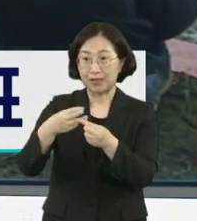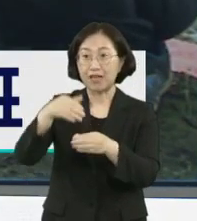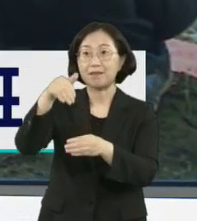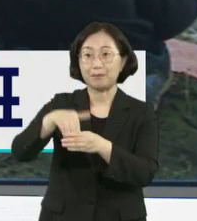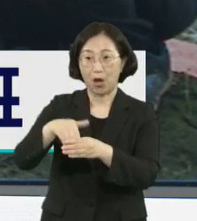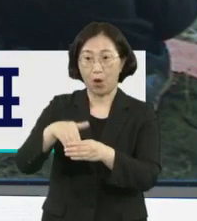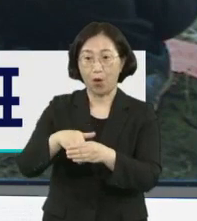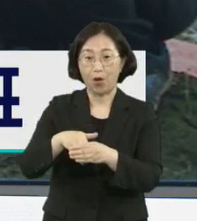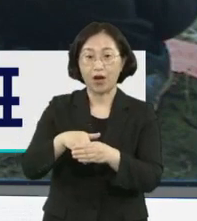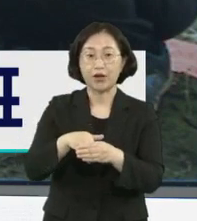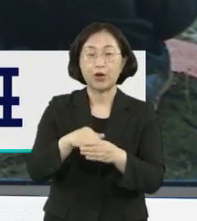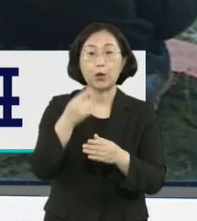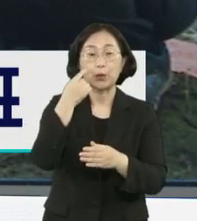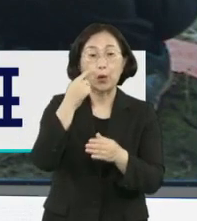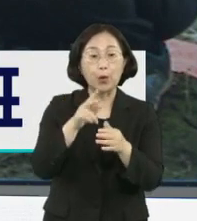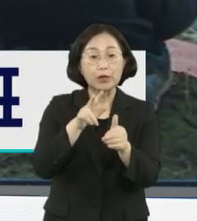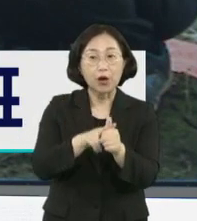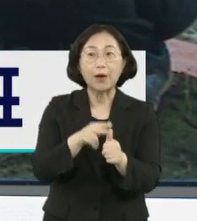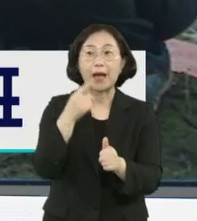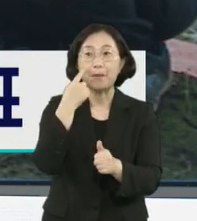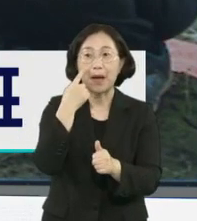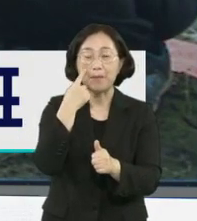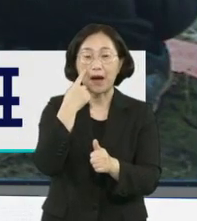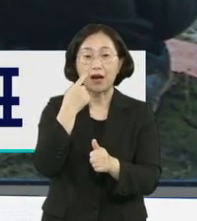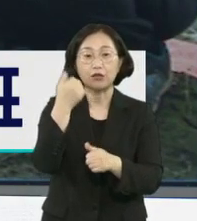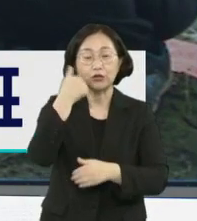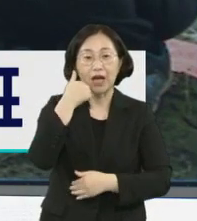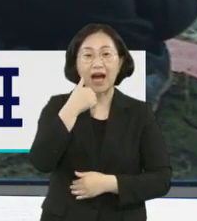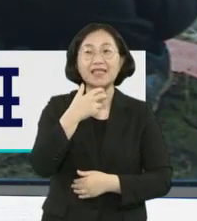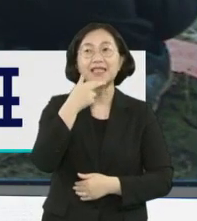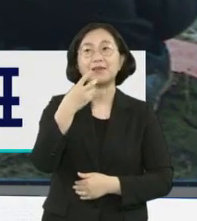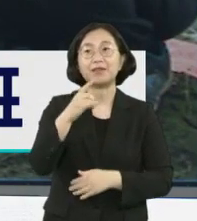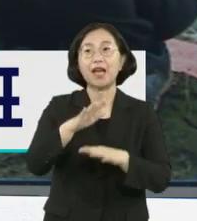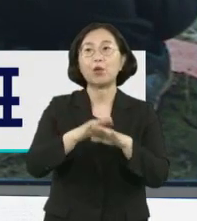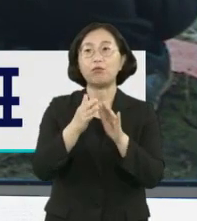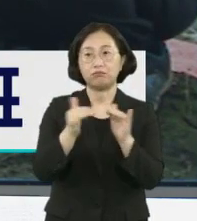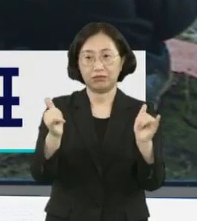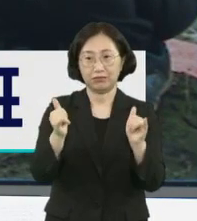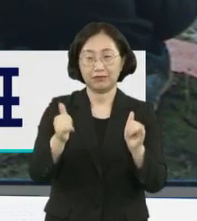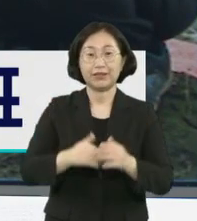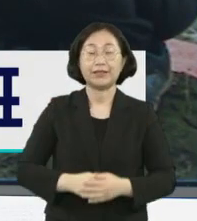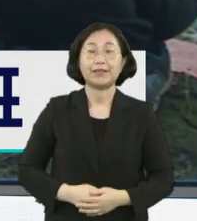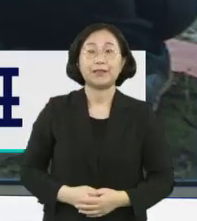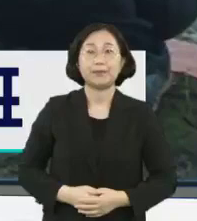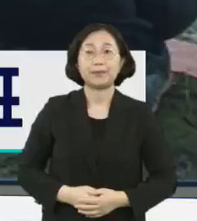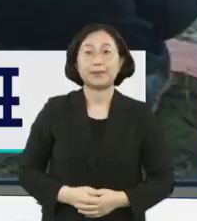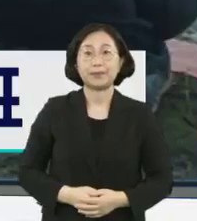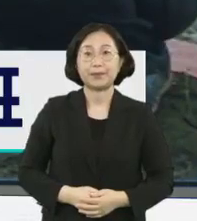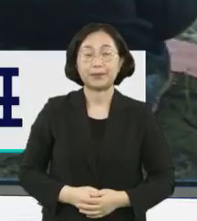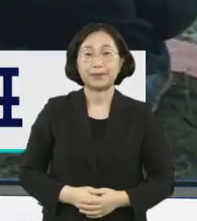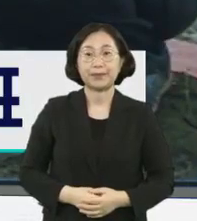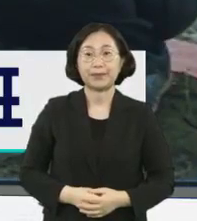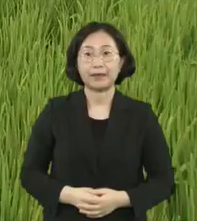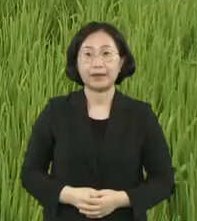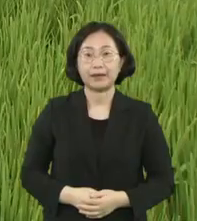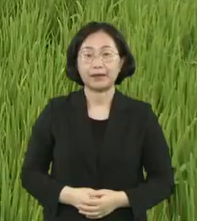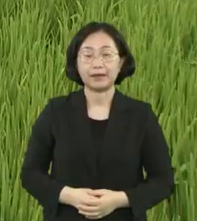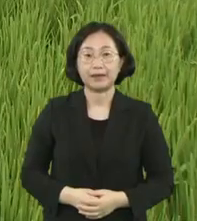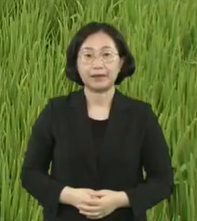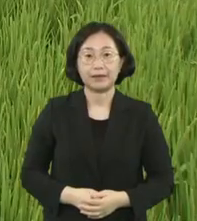농부가 도전하는 것으로 성공하게 되면 충남 돈에 보급될 전망입니다. 조상환 기자입니다.